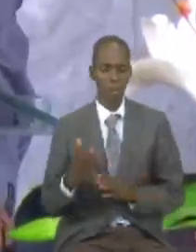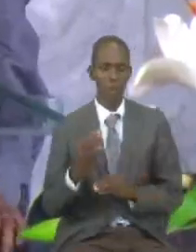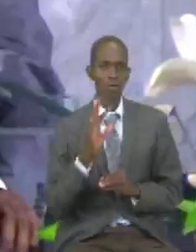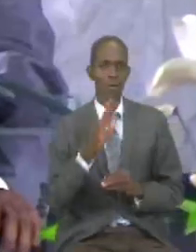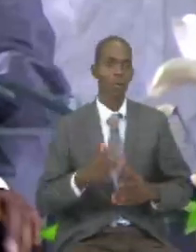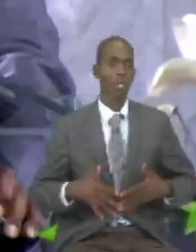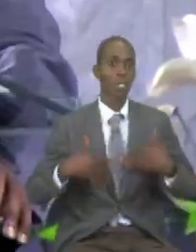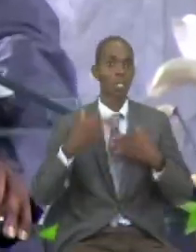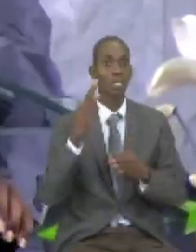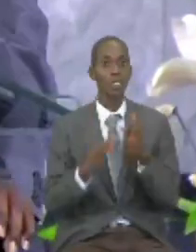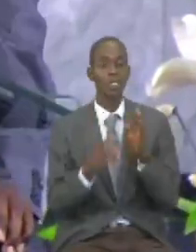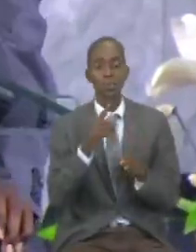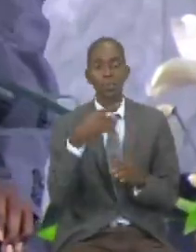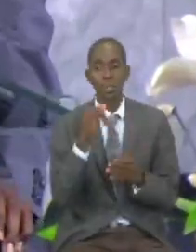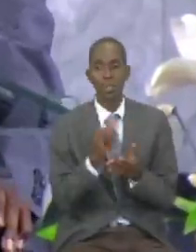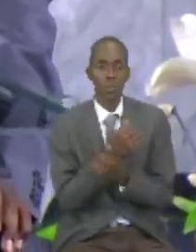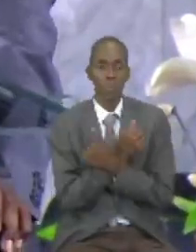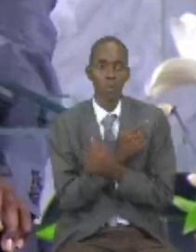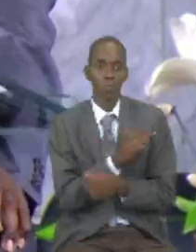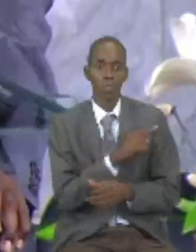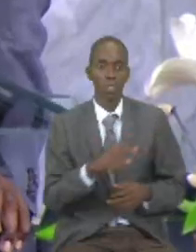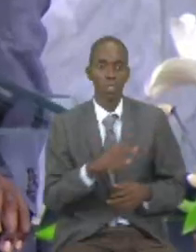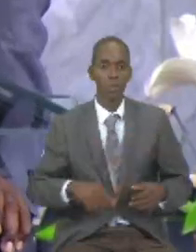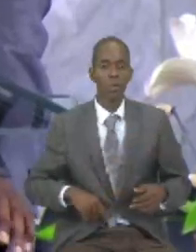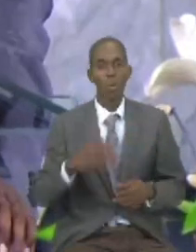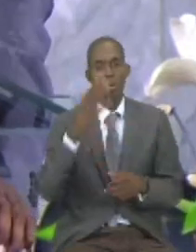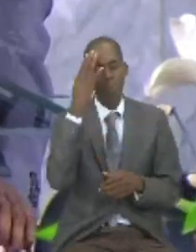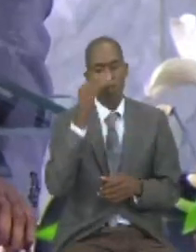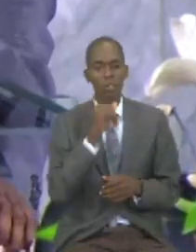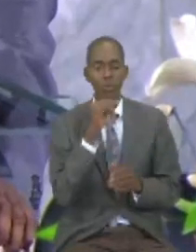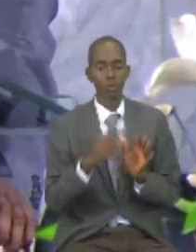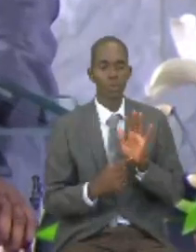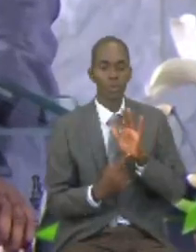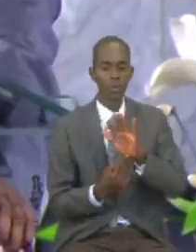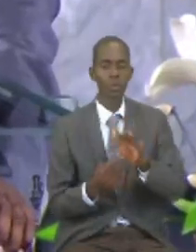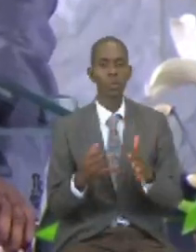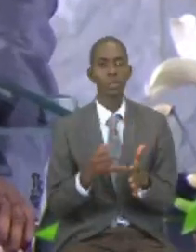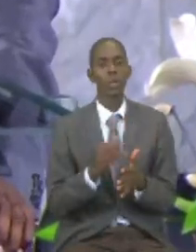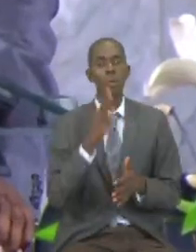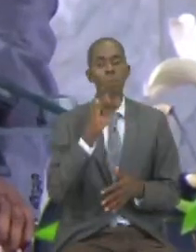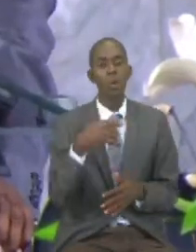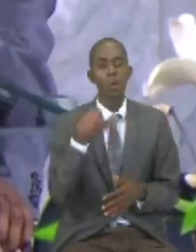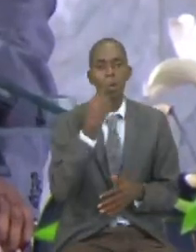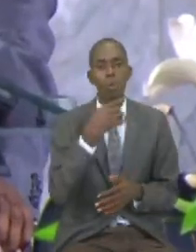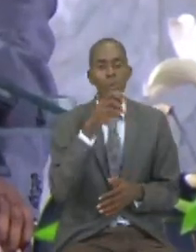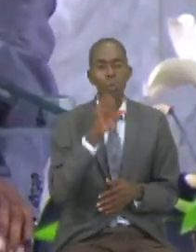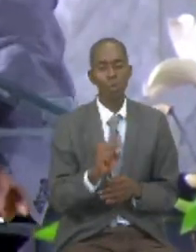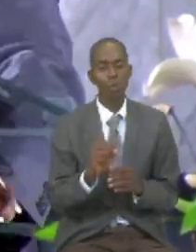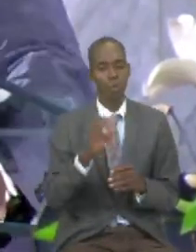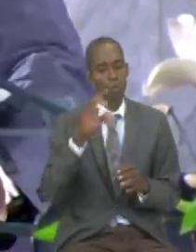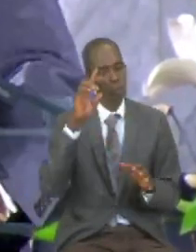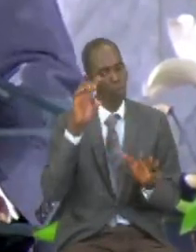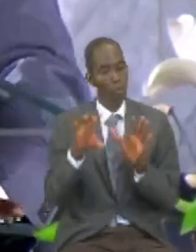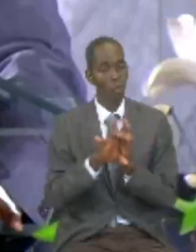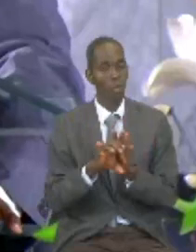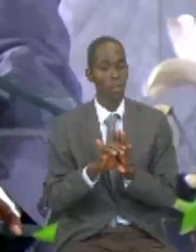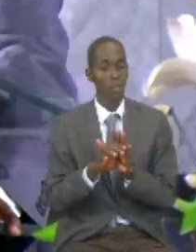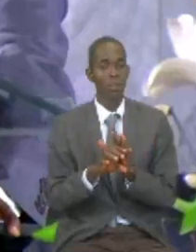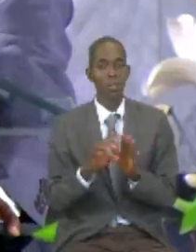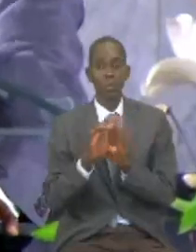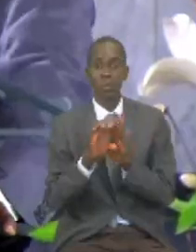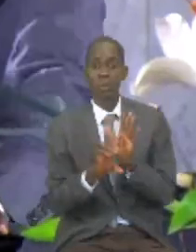de ta vie. Si tu dis que tu aimes le Seigneur, prouve-le par le commandement de celui que tu gardes. Si